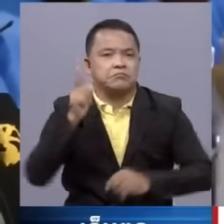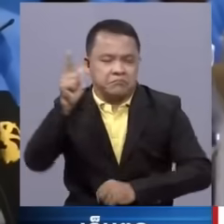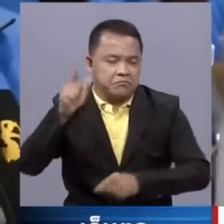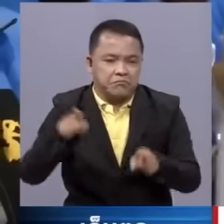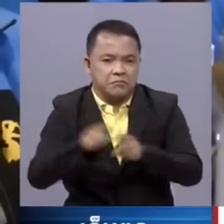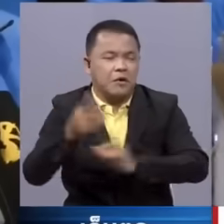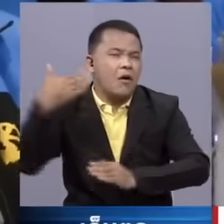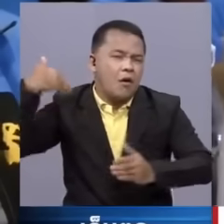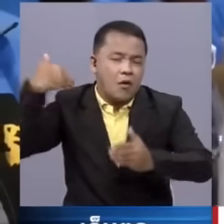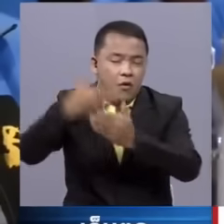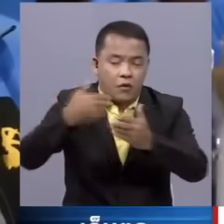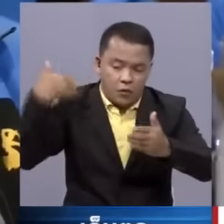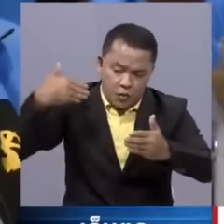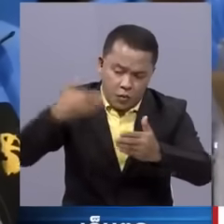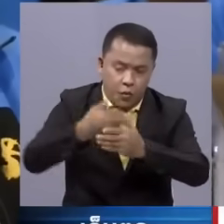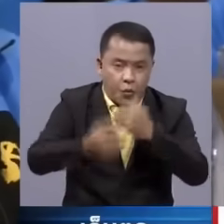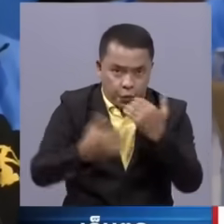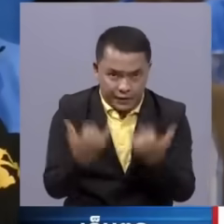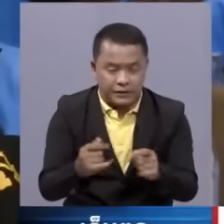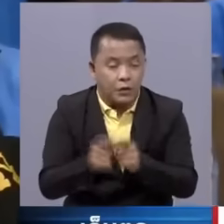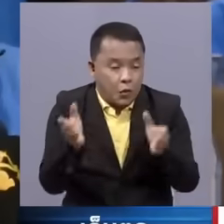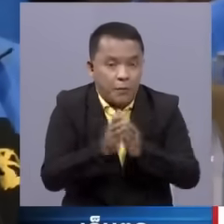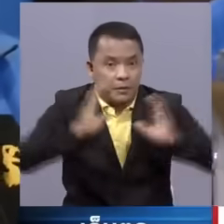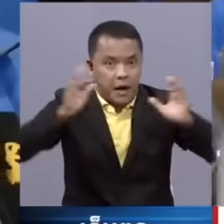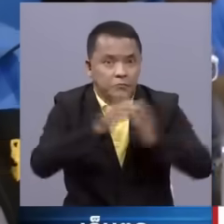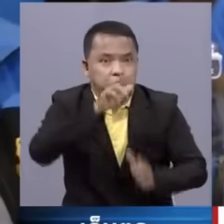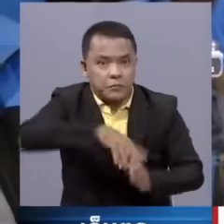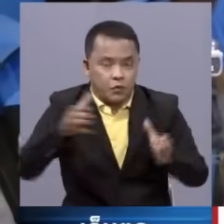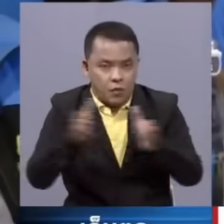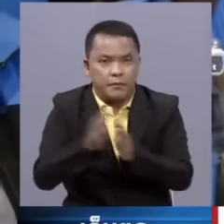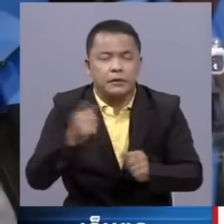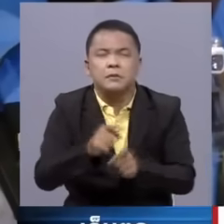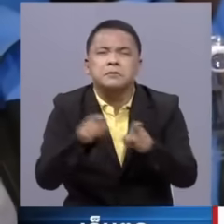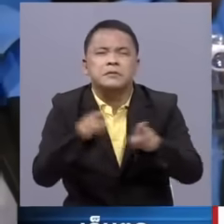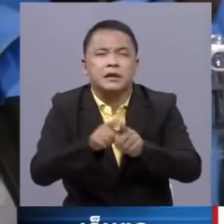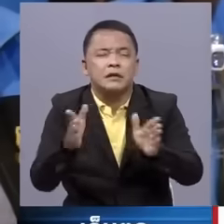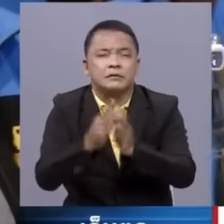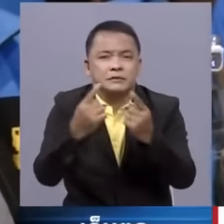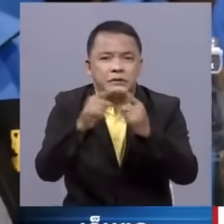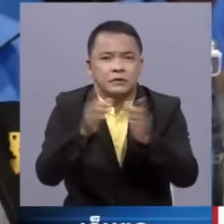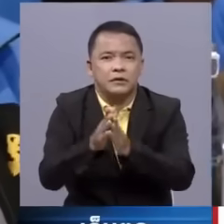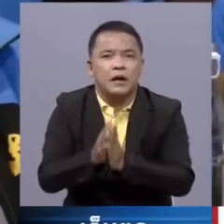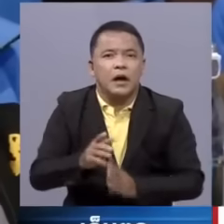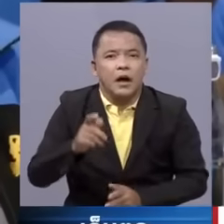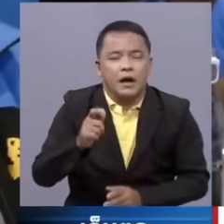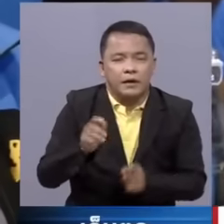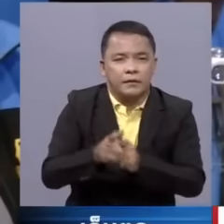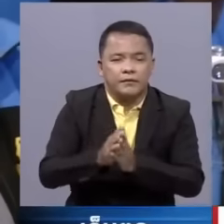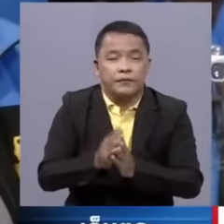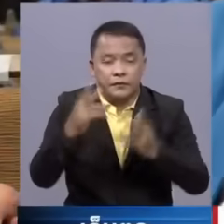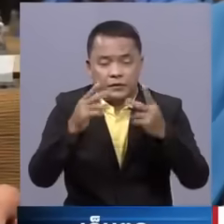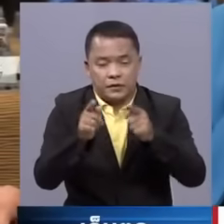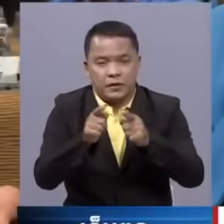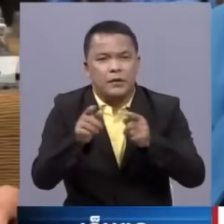ปี66เนี่ยนะครับถามคือจะร่วมหรือเปล่ากับทางเพื่อไทยเช่นเดียวกันไม่ต่างกันกับคุณอภิสิทธิ์เวชชาชีวะครับ